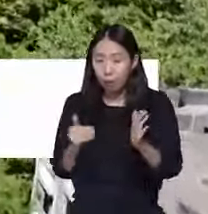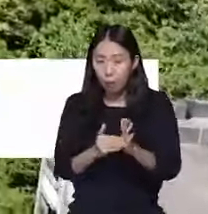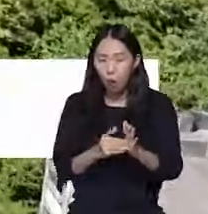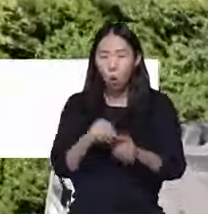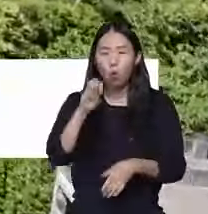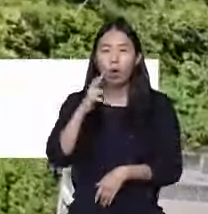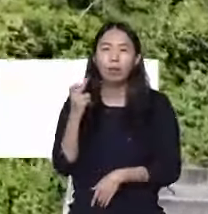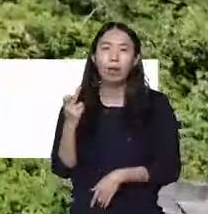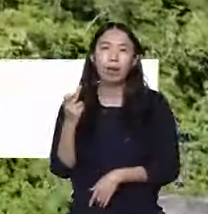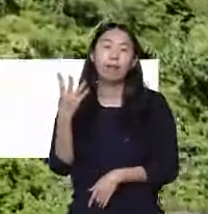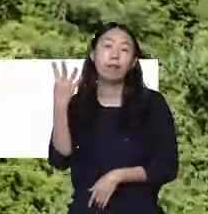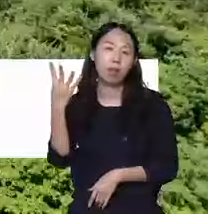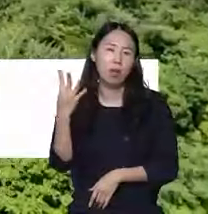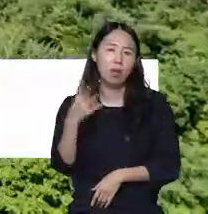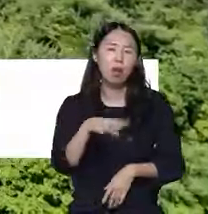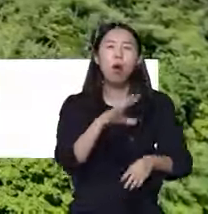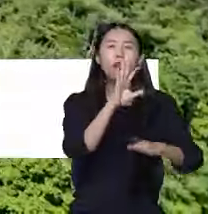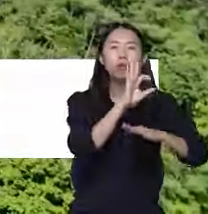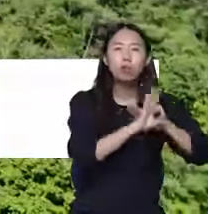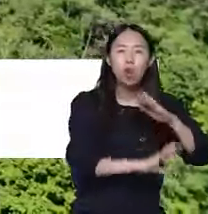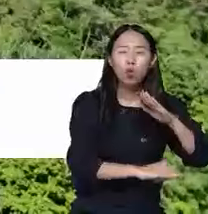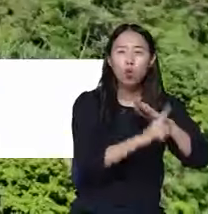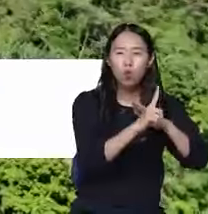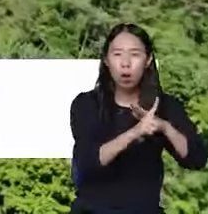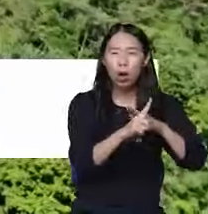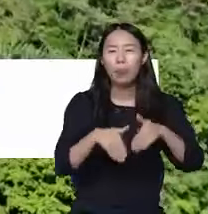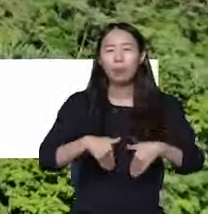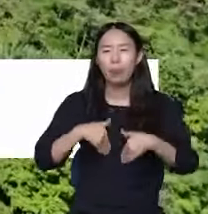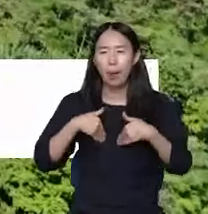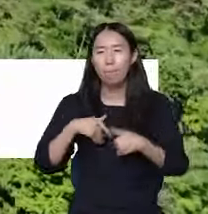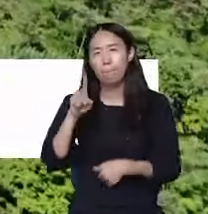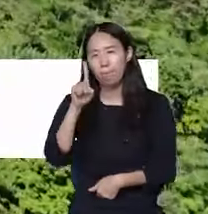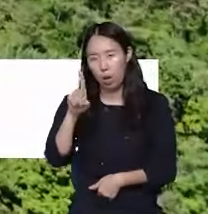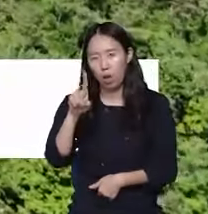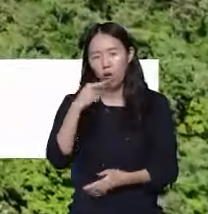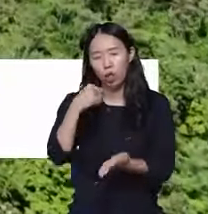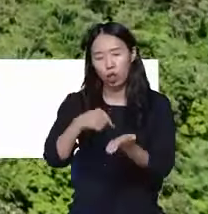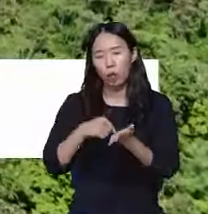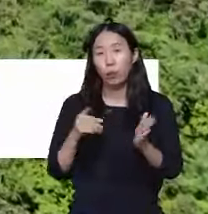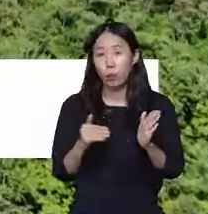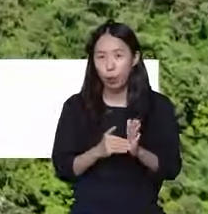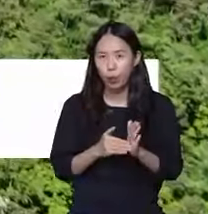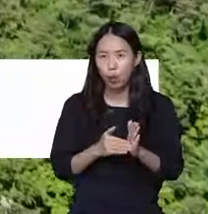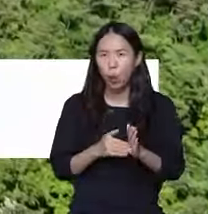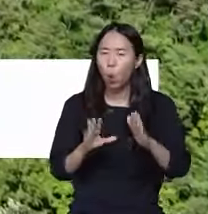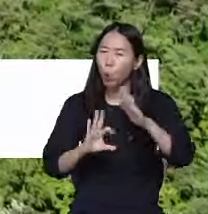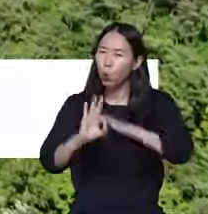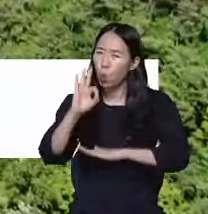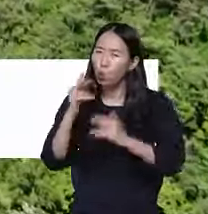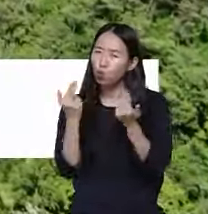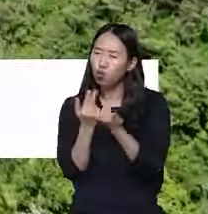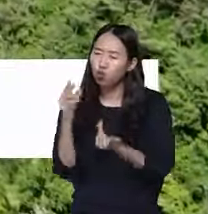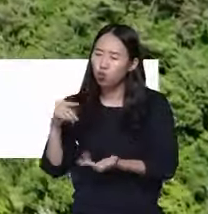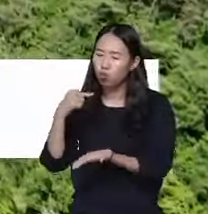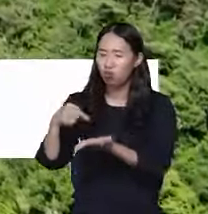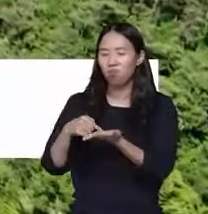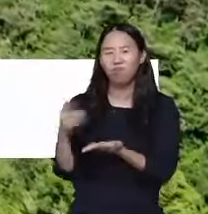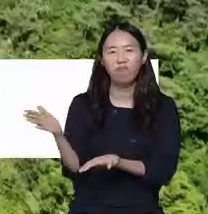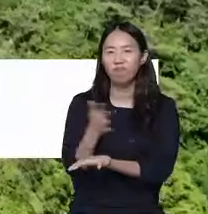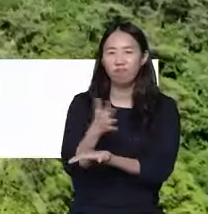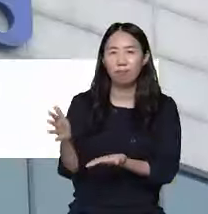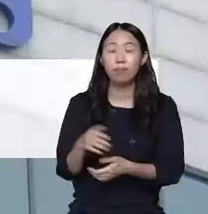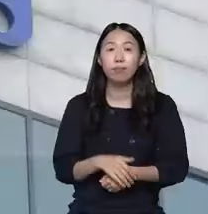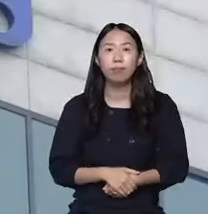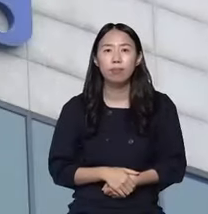광산구 4건, 서구와 남구에서 각각 한 건씩 접수가 이뤄졌습니다. 반면 동구와 북구는 신청한 곳이